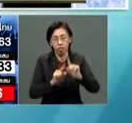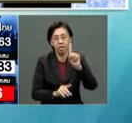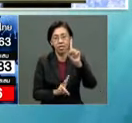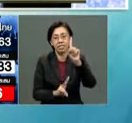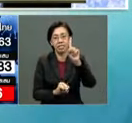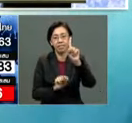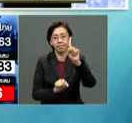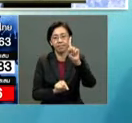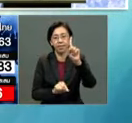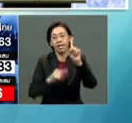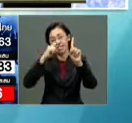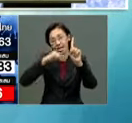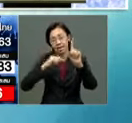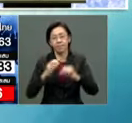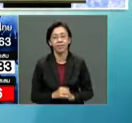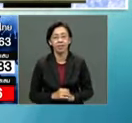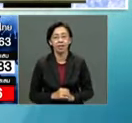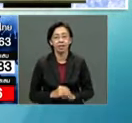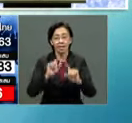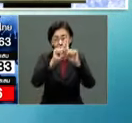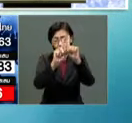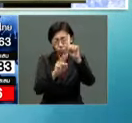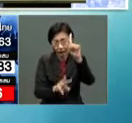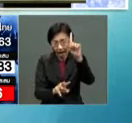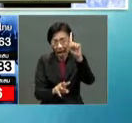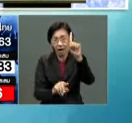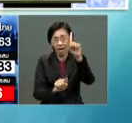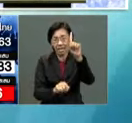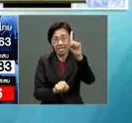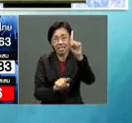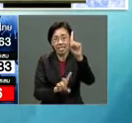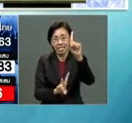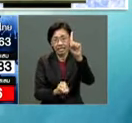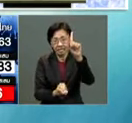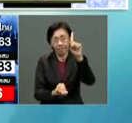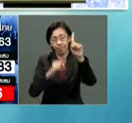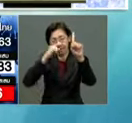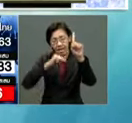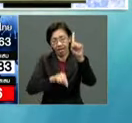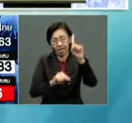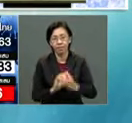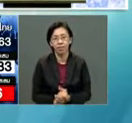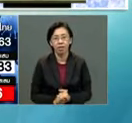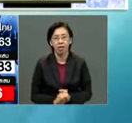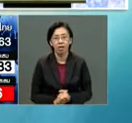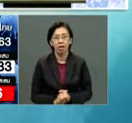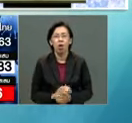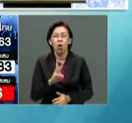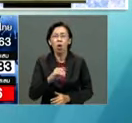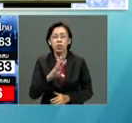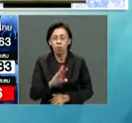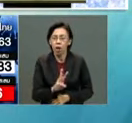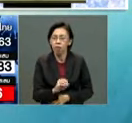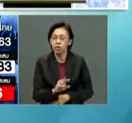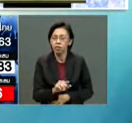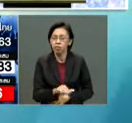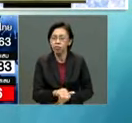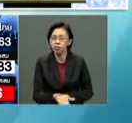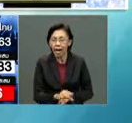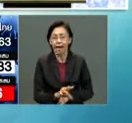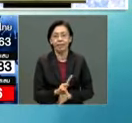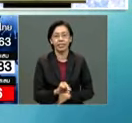ครับนะครับที่อยู่ในกล่องด้านล่างนี้นะครับของไทยเราจาก60กว่าๆลงมาเรื่อยๆนะครับ